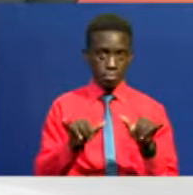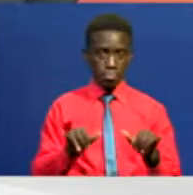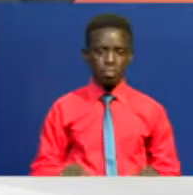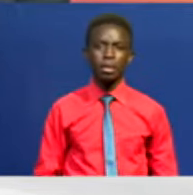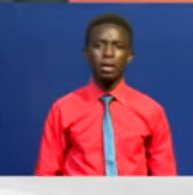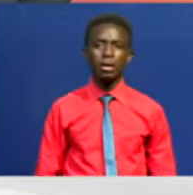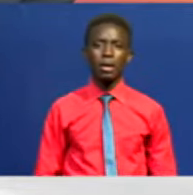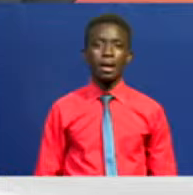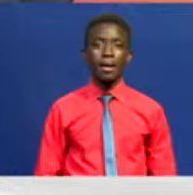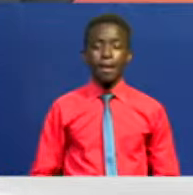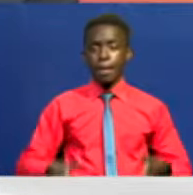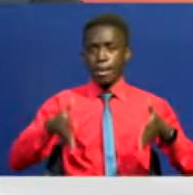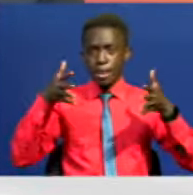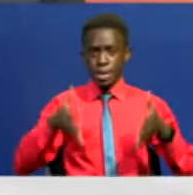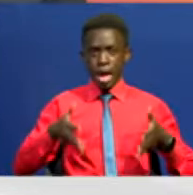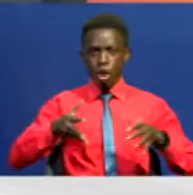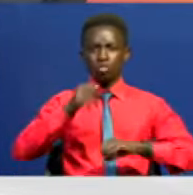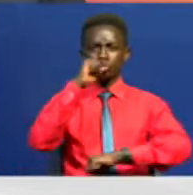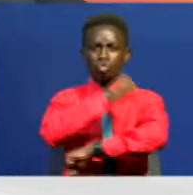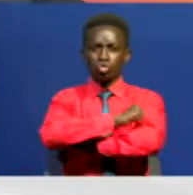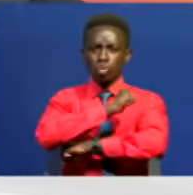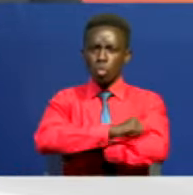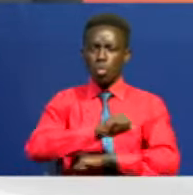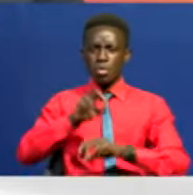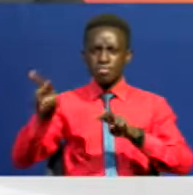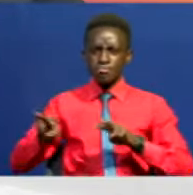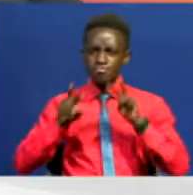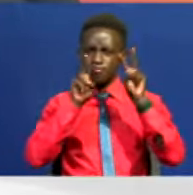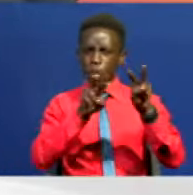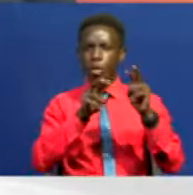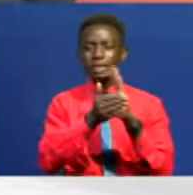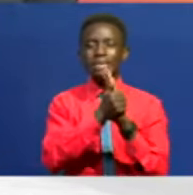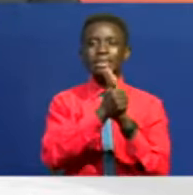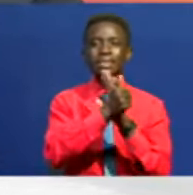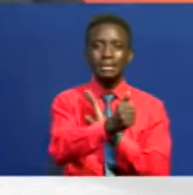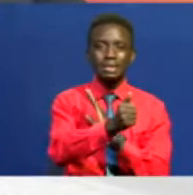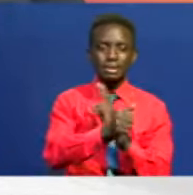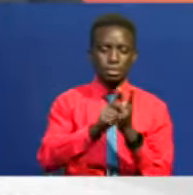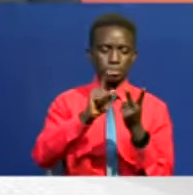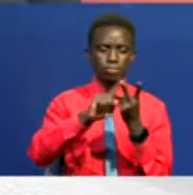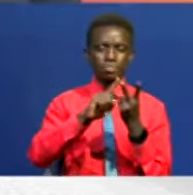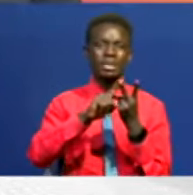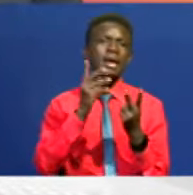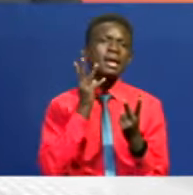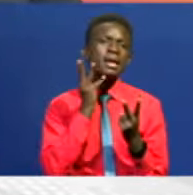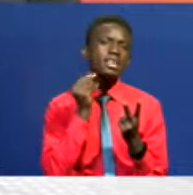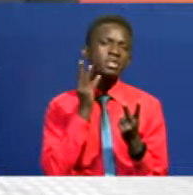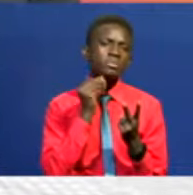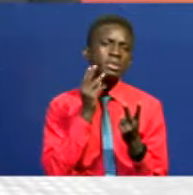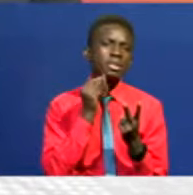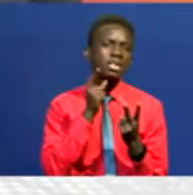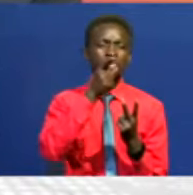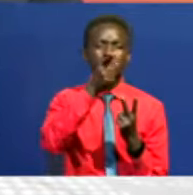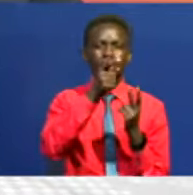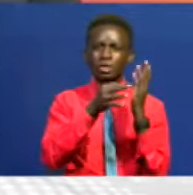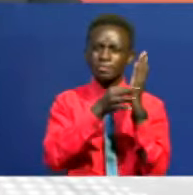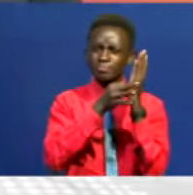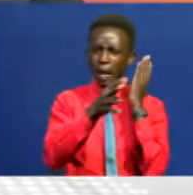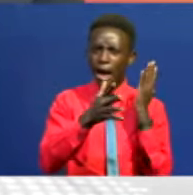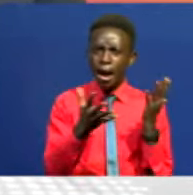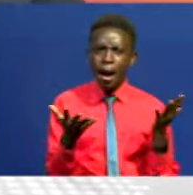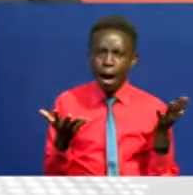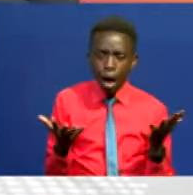vyuo vinazingatia the kind of skills, the experience, the expertise ambayo mwanafunzi anapata katika hivi